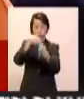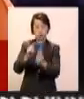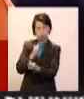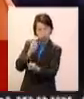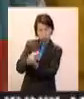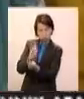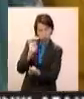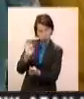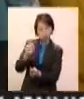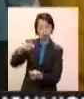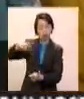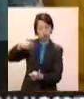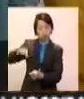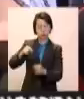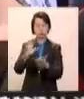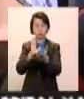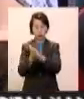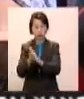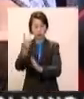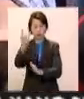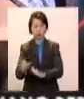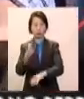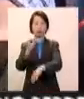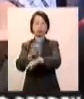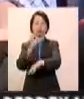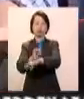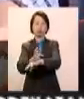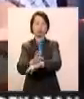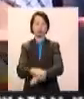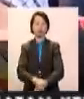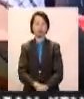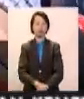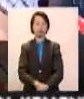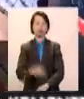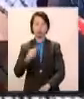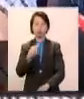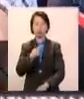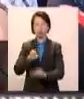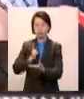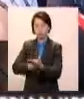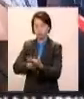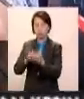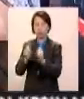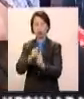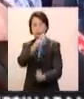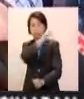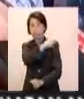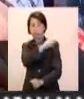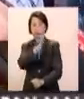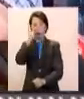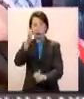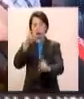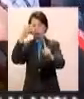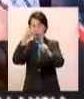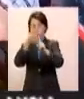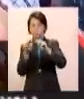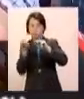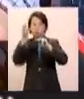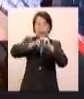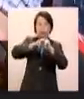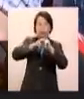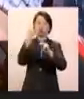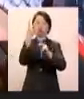menentukan kelayakan calon. Memang kita, saya dah bincang dengan pegawai, dia kata kita akan target untuk double.